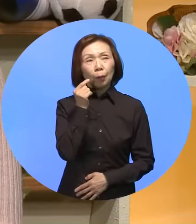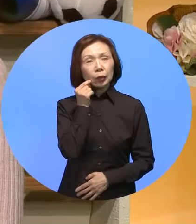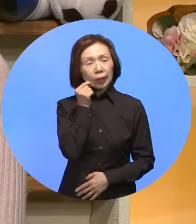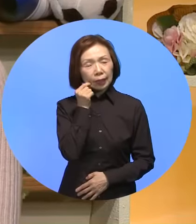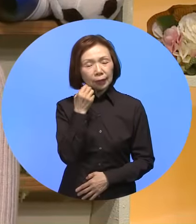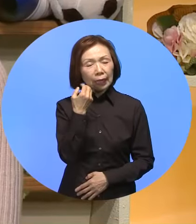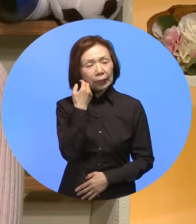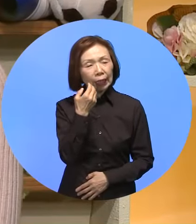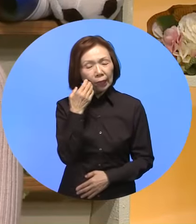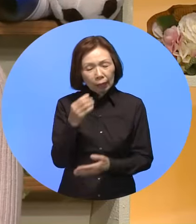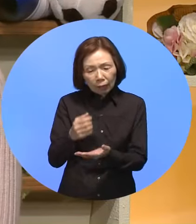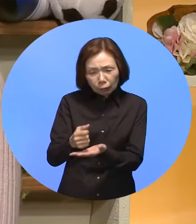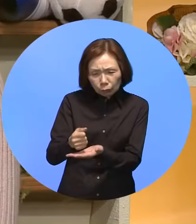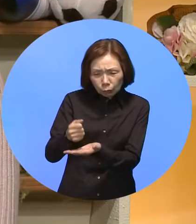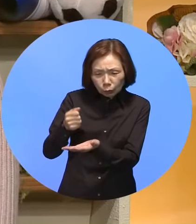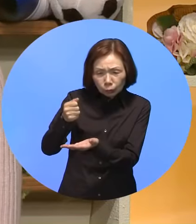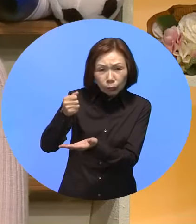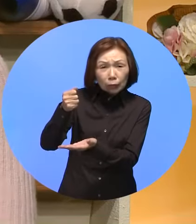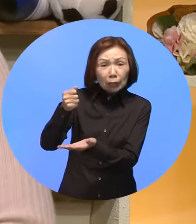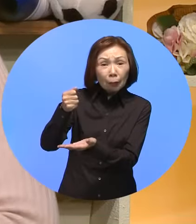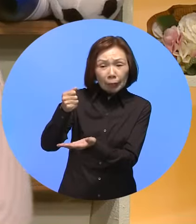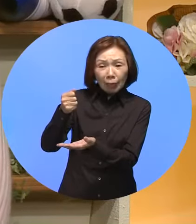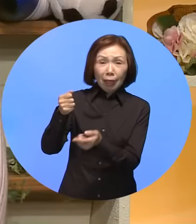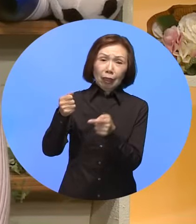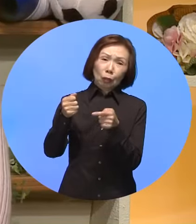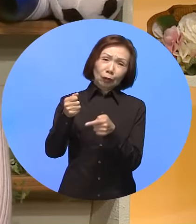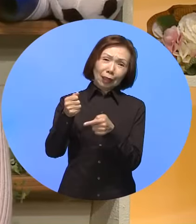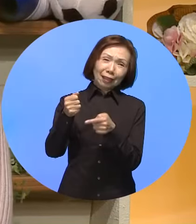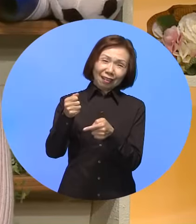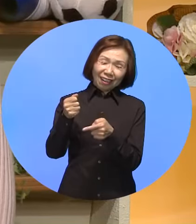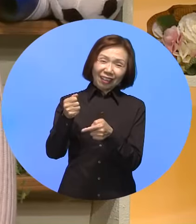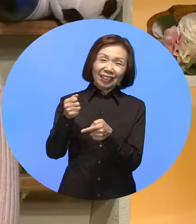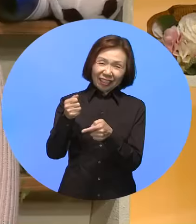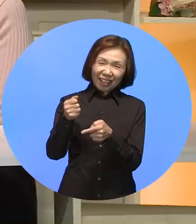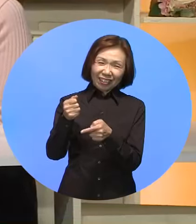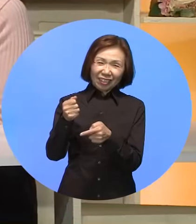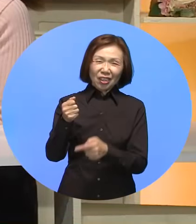成田タコず一生懸命ダメでた冷蔵庫